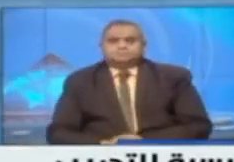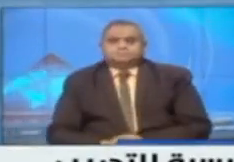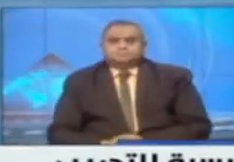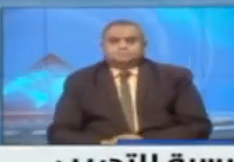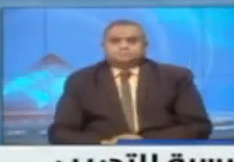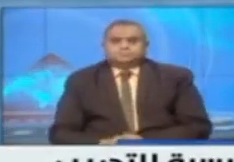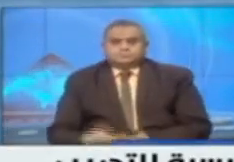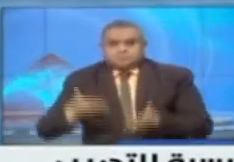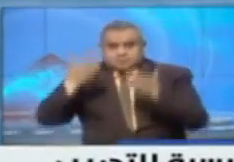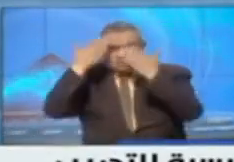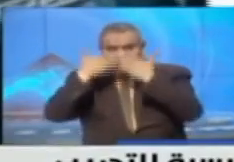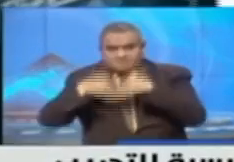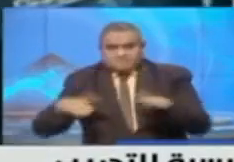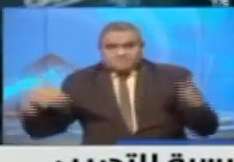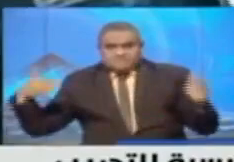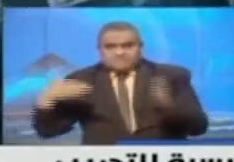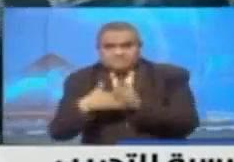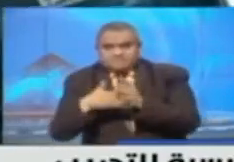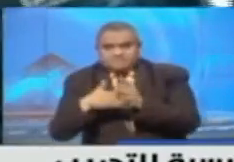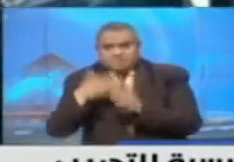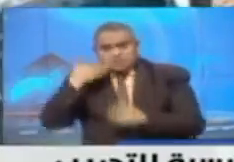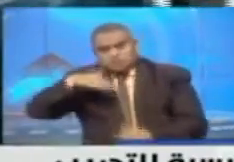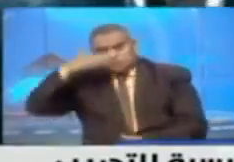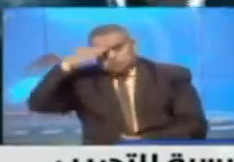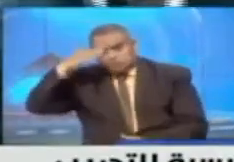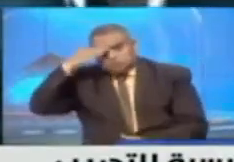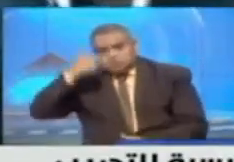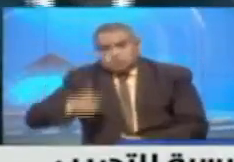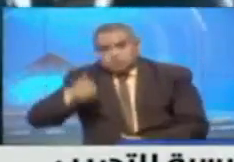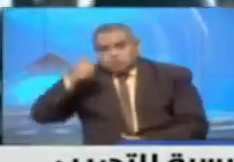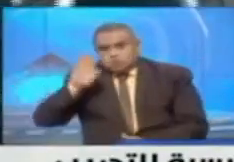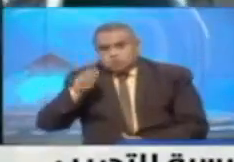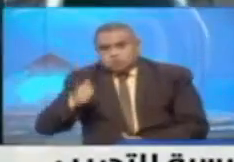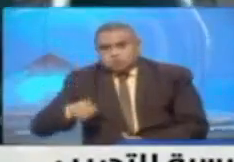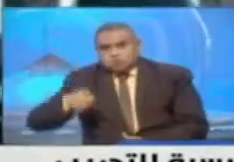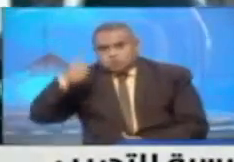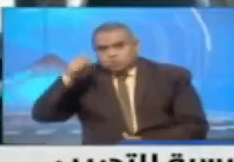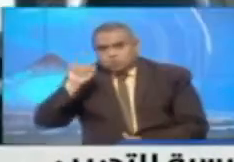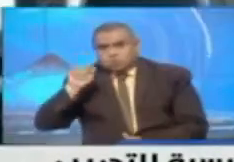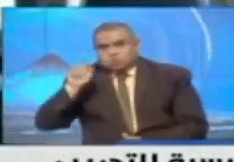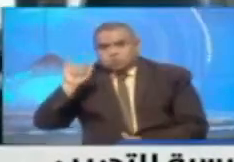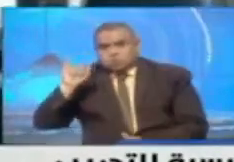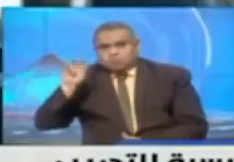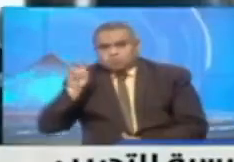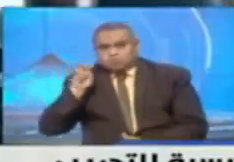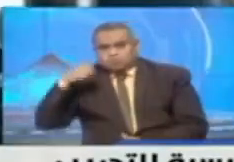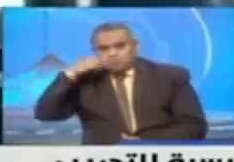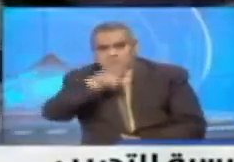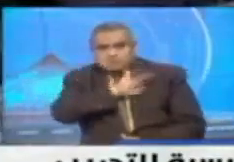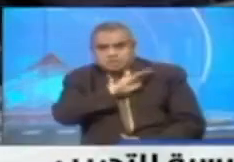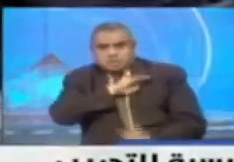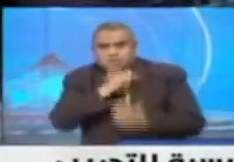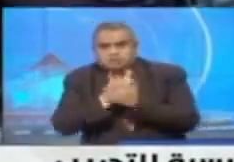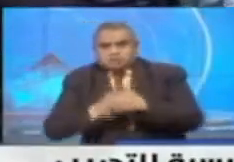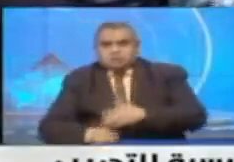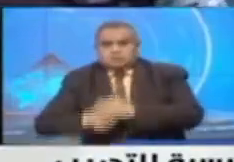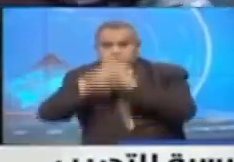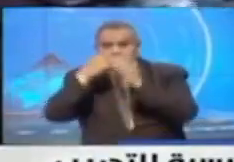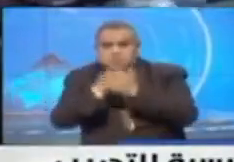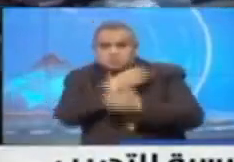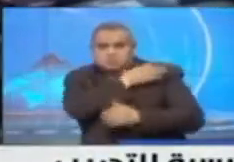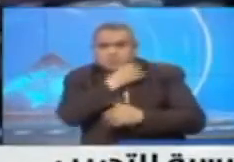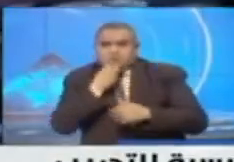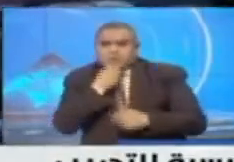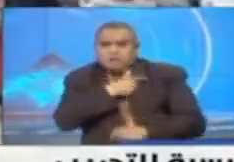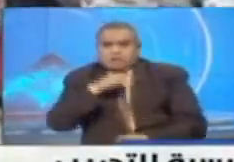وفي ختام المرحلة نقل الفريق أسامة عسكر رئيس أركان حرب القوات المسلحة تحياتي وتقدير الفريق أول